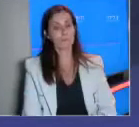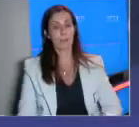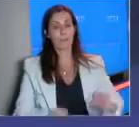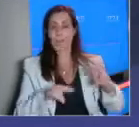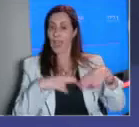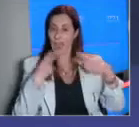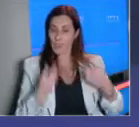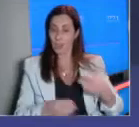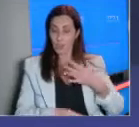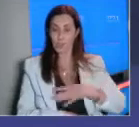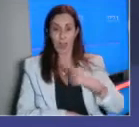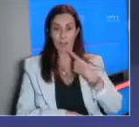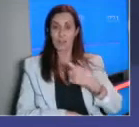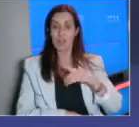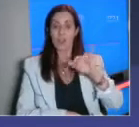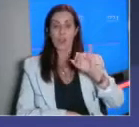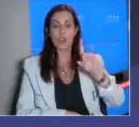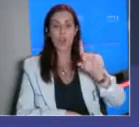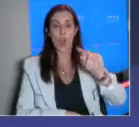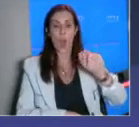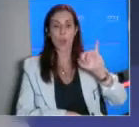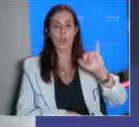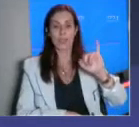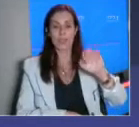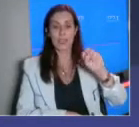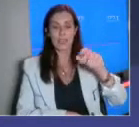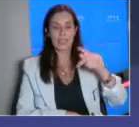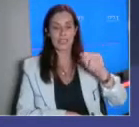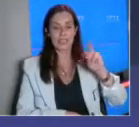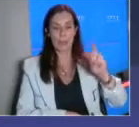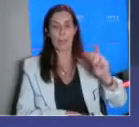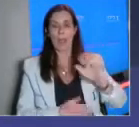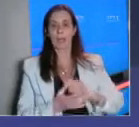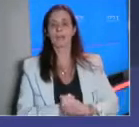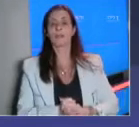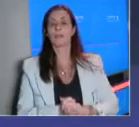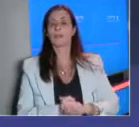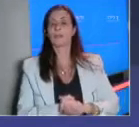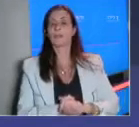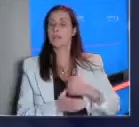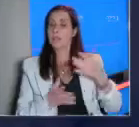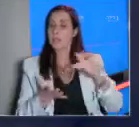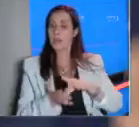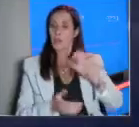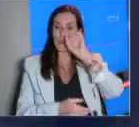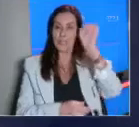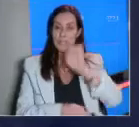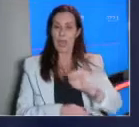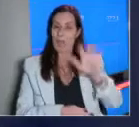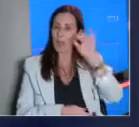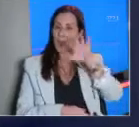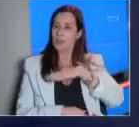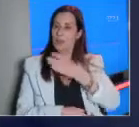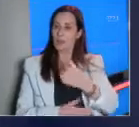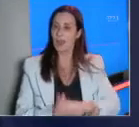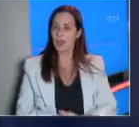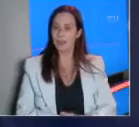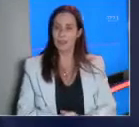והנה חזרנו, ואני רוצה להגיד לכם שיוני ספיר, לא חור, יור עמותת שומרי הבית, איתנו בסקייפ. יוני, מה